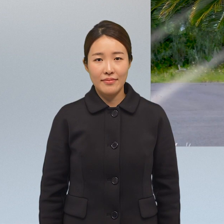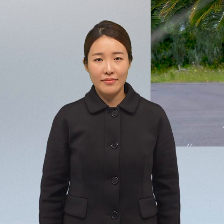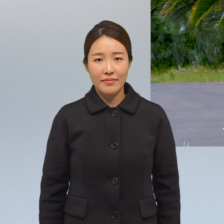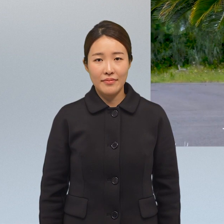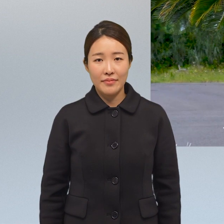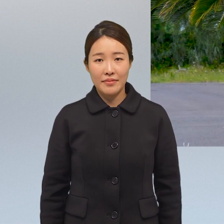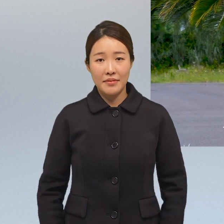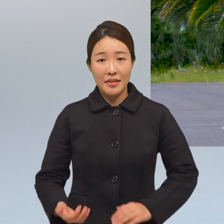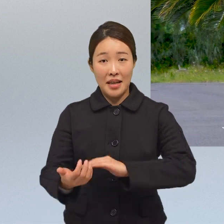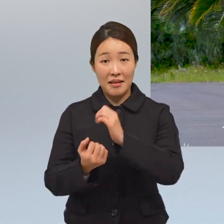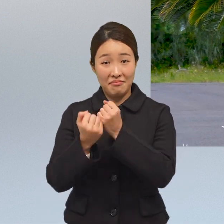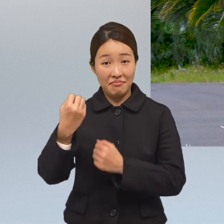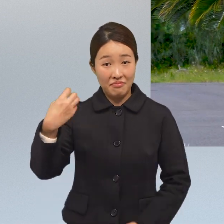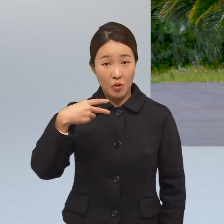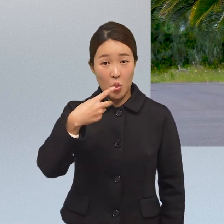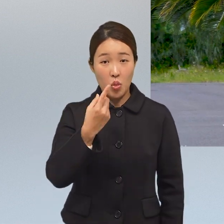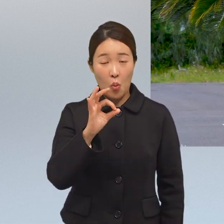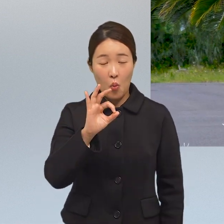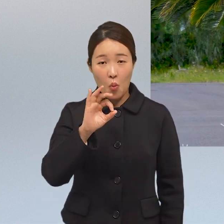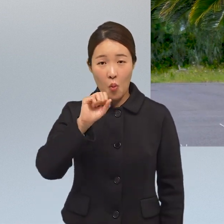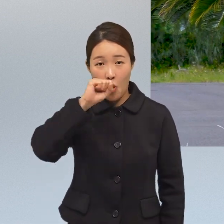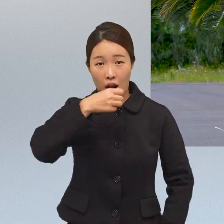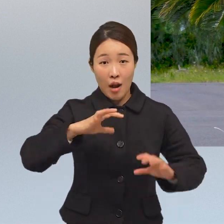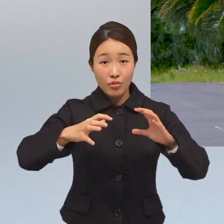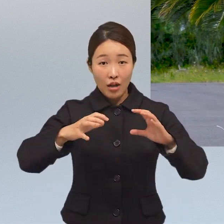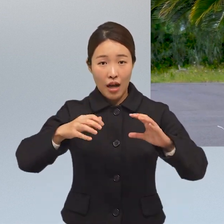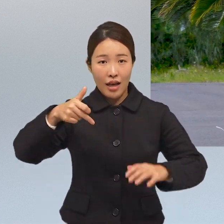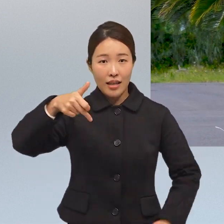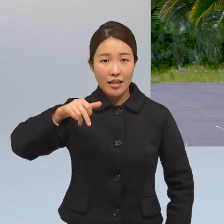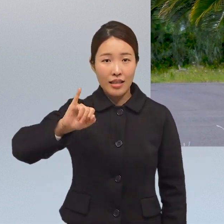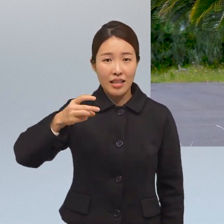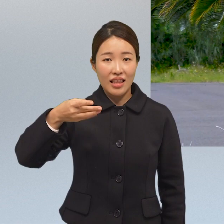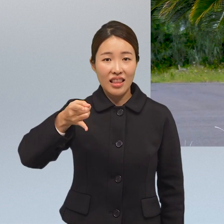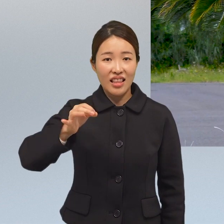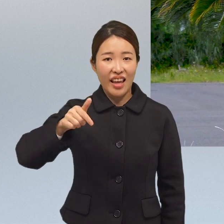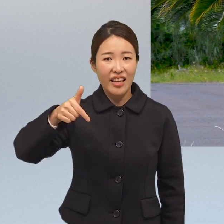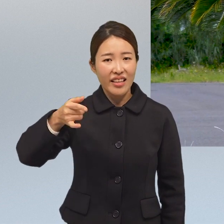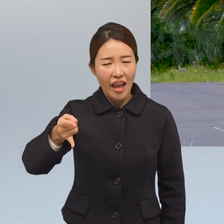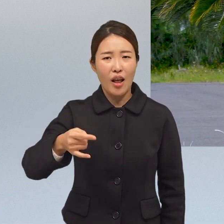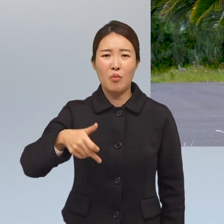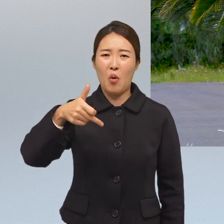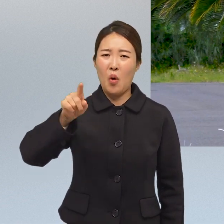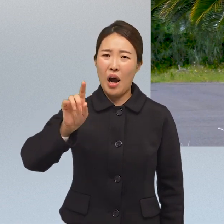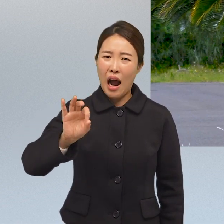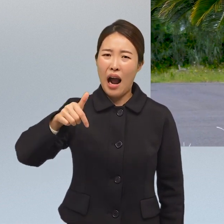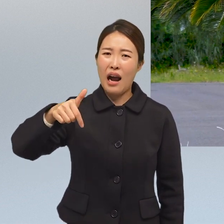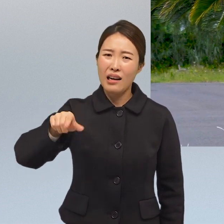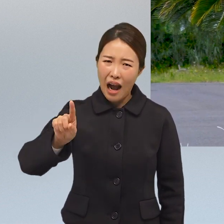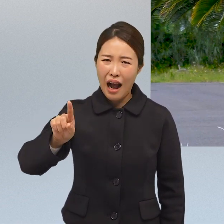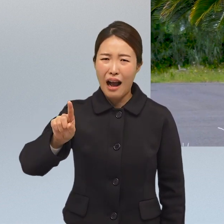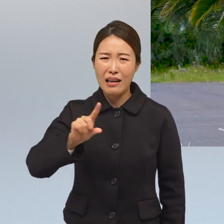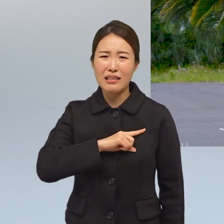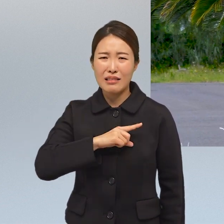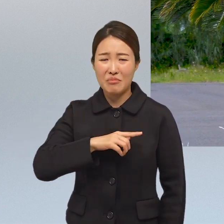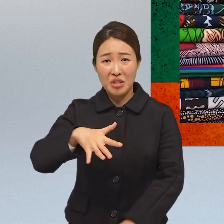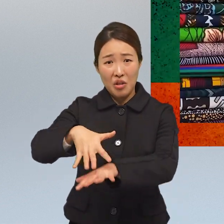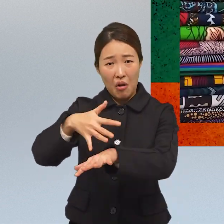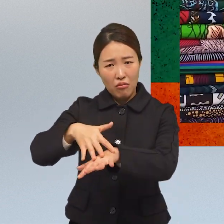일단 아까 말씀하신 이제 동아프리카에서는 키텐게 또는 칸가라고 불리는 천들을